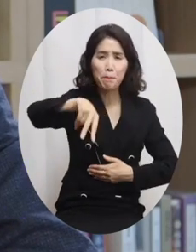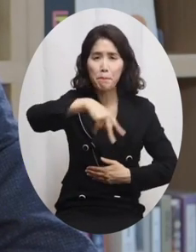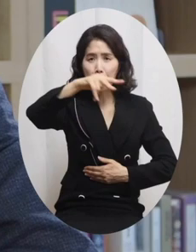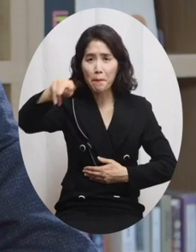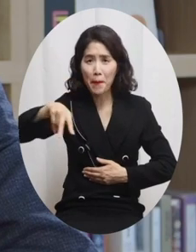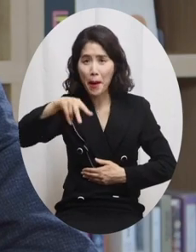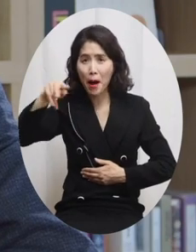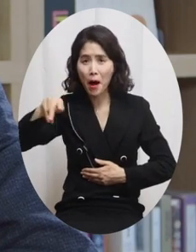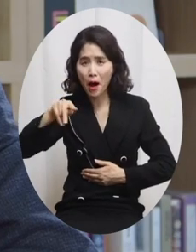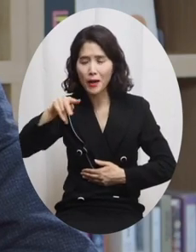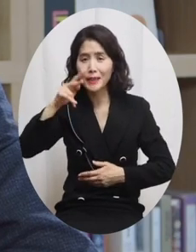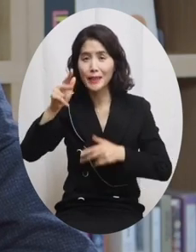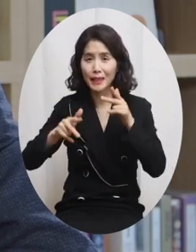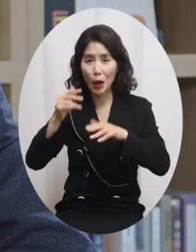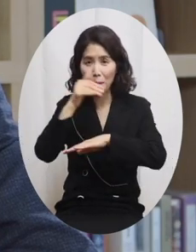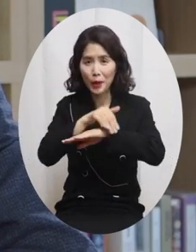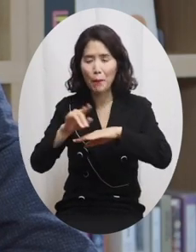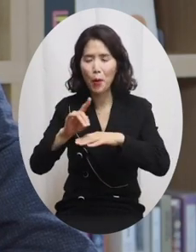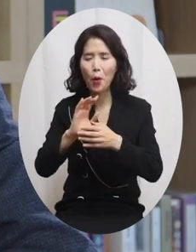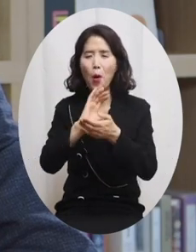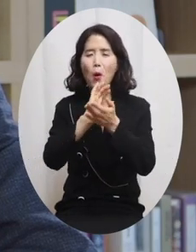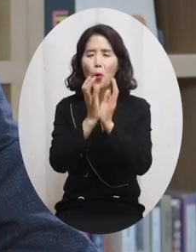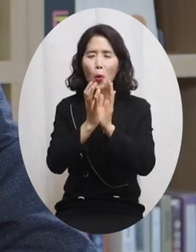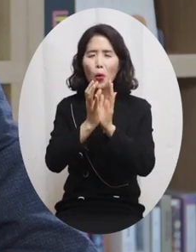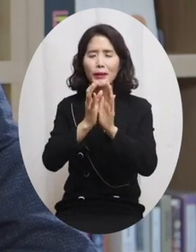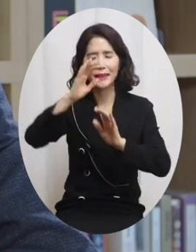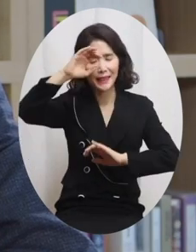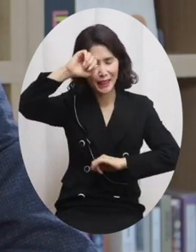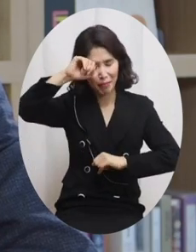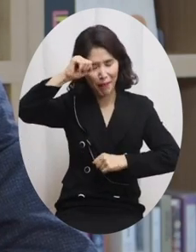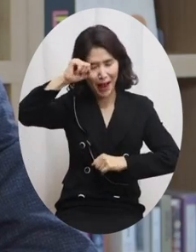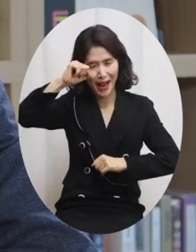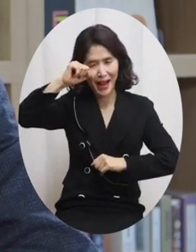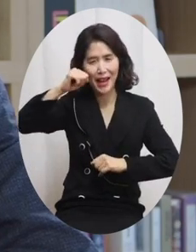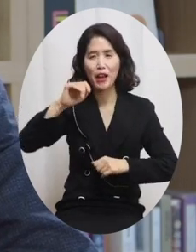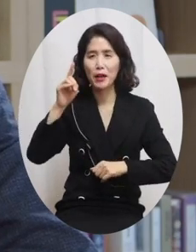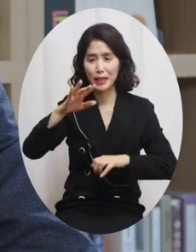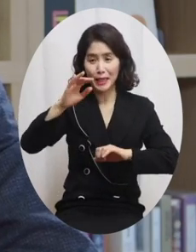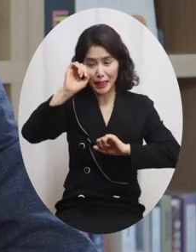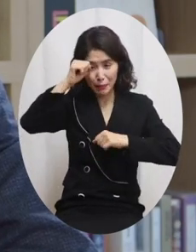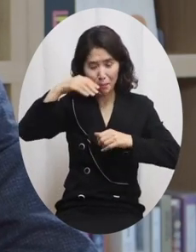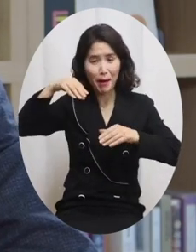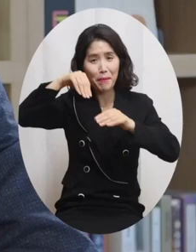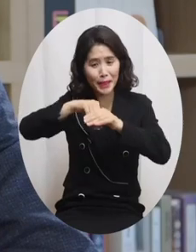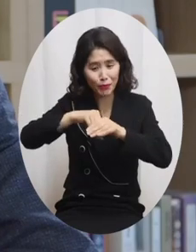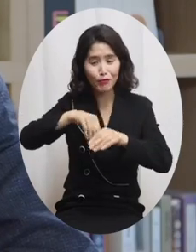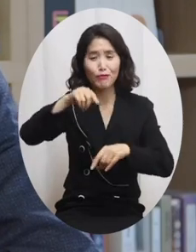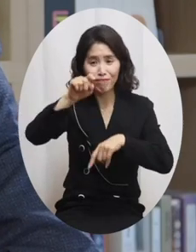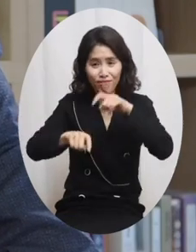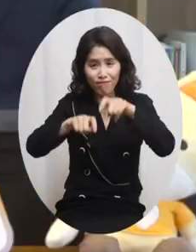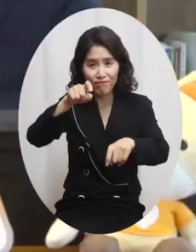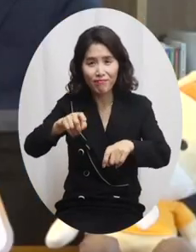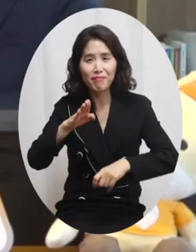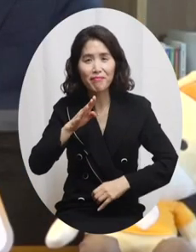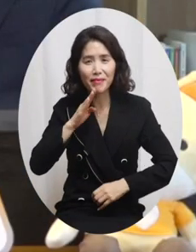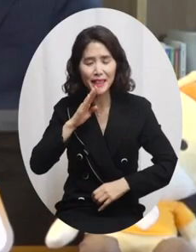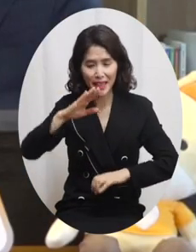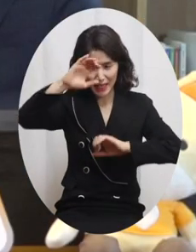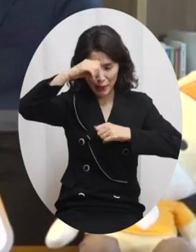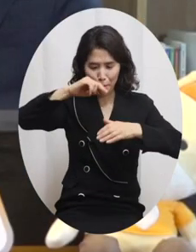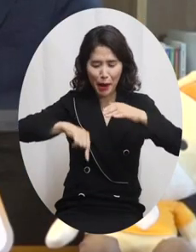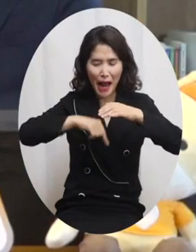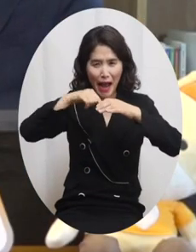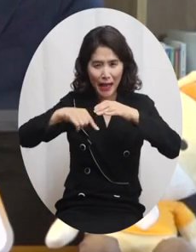만든 저희 정책 중에 하나가 꽃가신이라는 정책이 있어요. 아, 꽃가신. 신발을 신고 다니시잖아요. 네. 신발 안 신고. 네. 그러니까